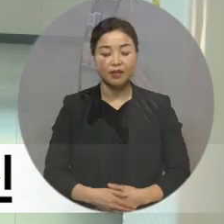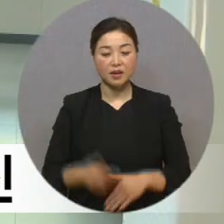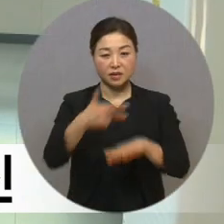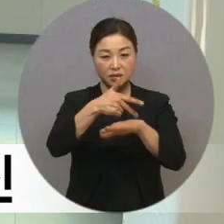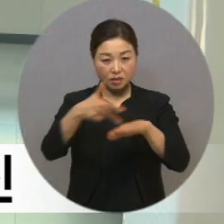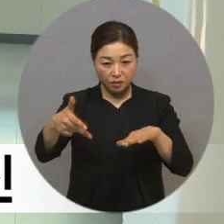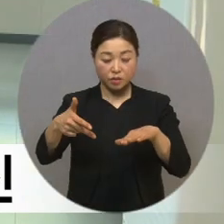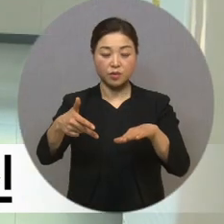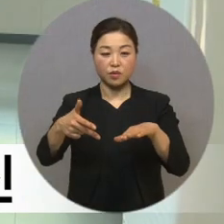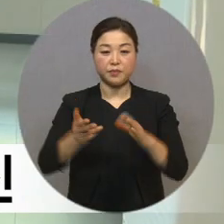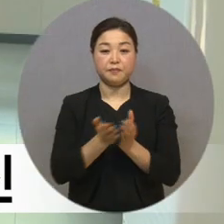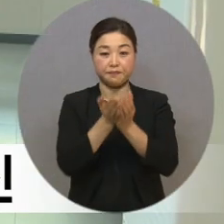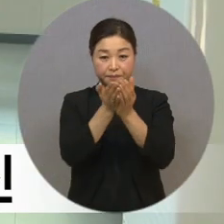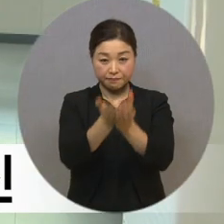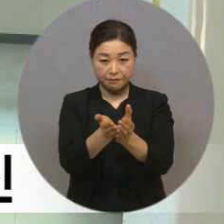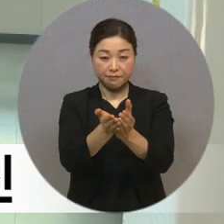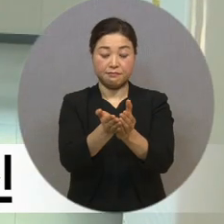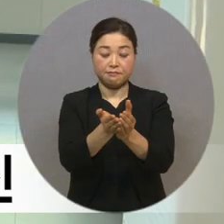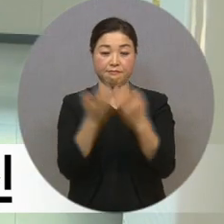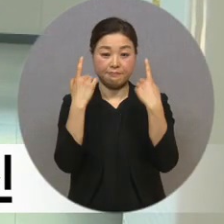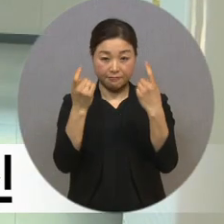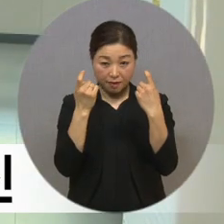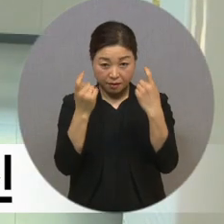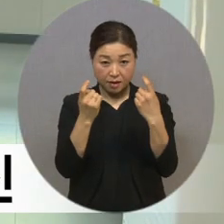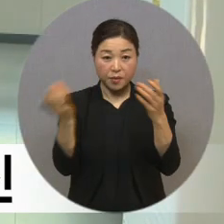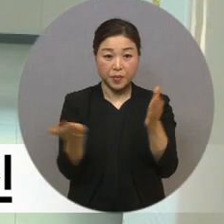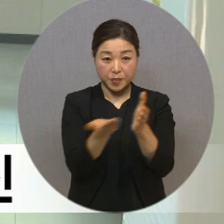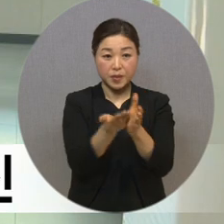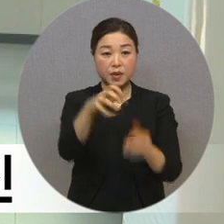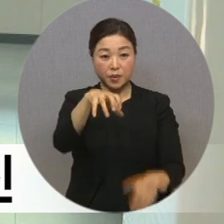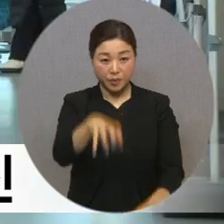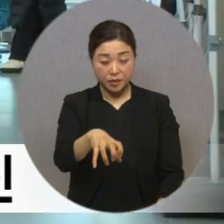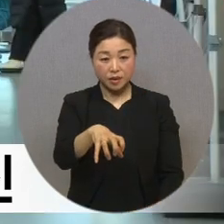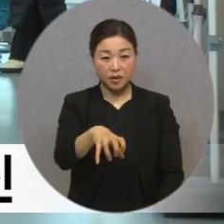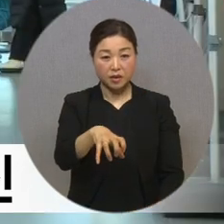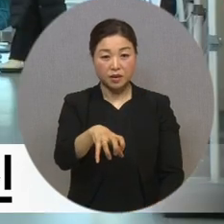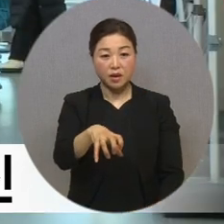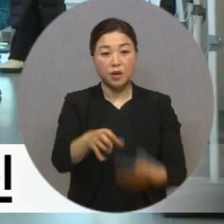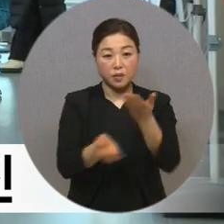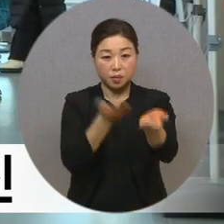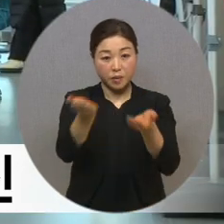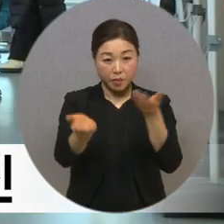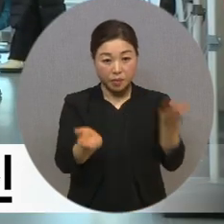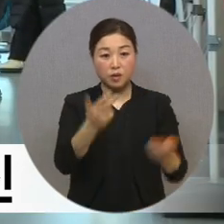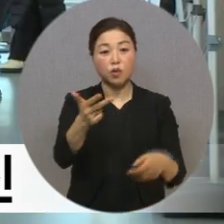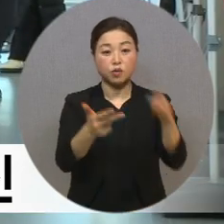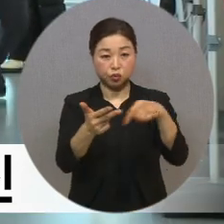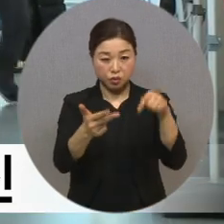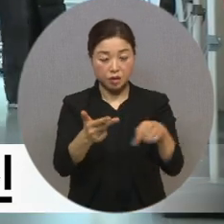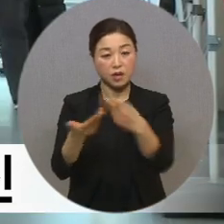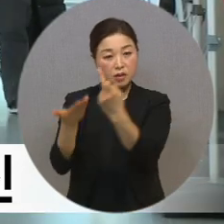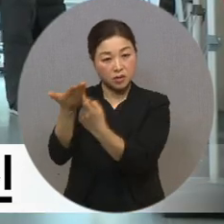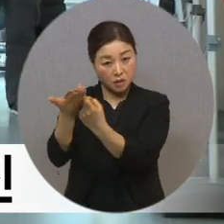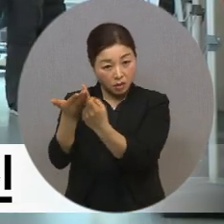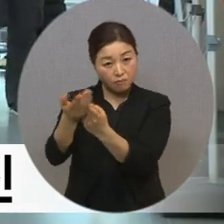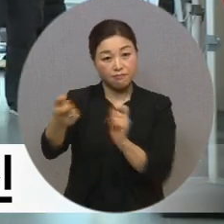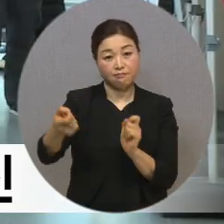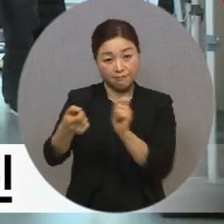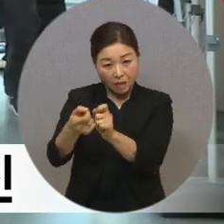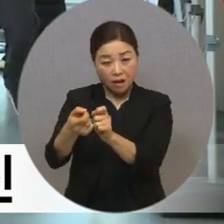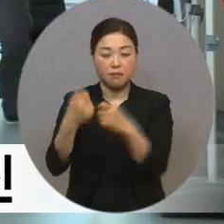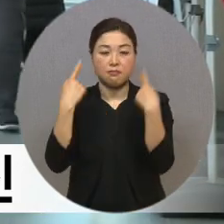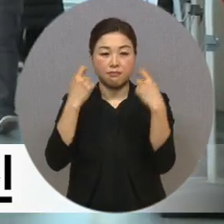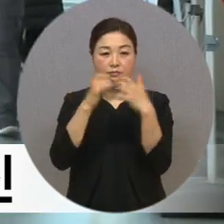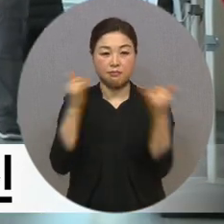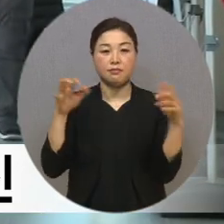진도항 연안 여객 터미널은 국내 여객선 항로 7곳 가운데 제주를 최단 시간에 있는 장점으로 이용객의